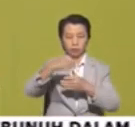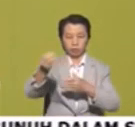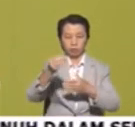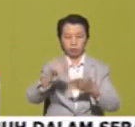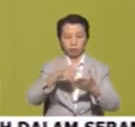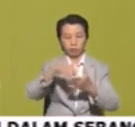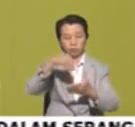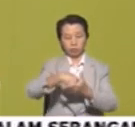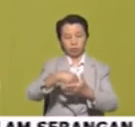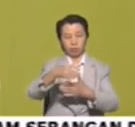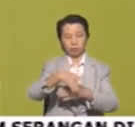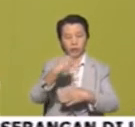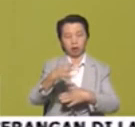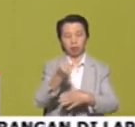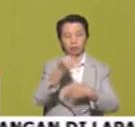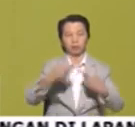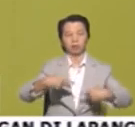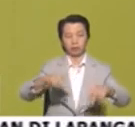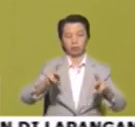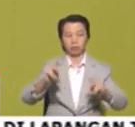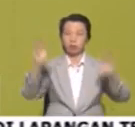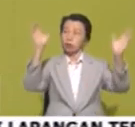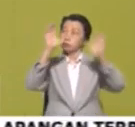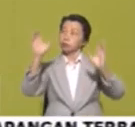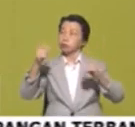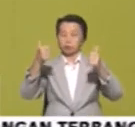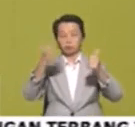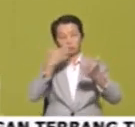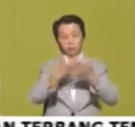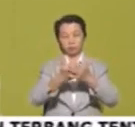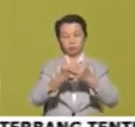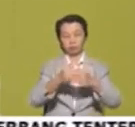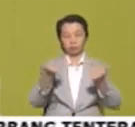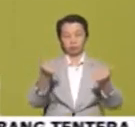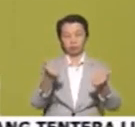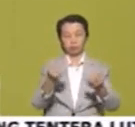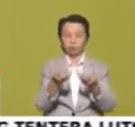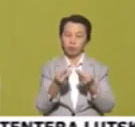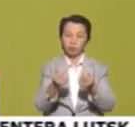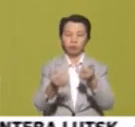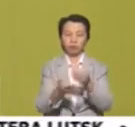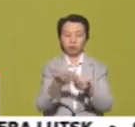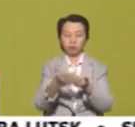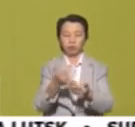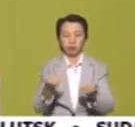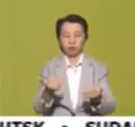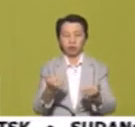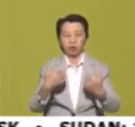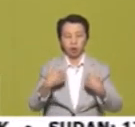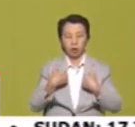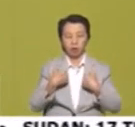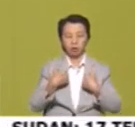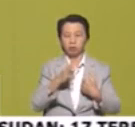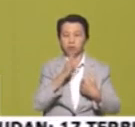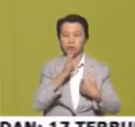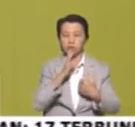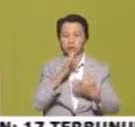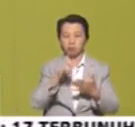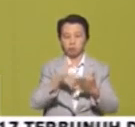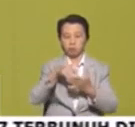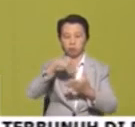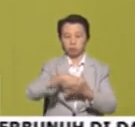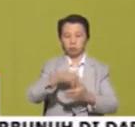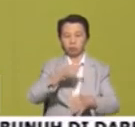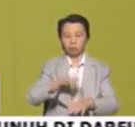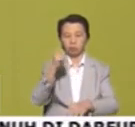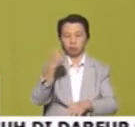pagi mungkin mengambil peluang cuaca cantik pada pagi ini bagi memudahkan segala perjalanan. Ada juga yang katanya patutnya undi pukul 10